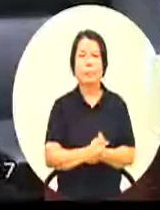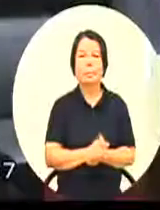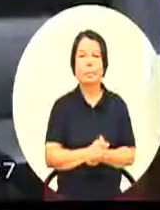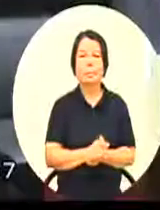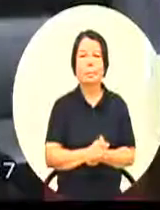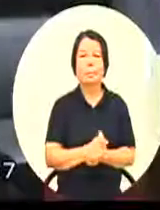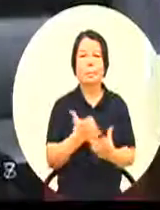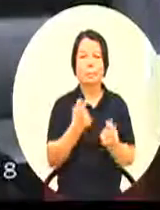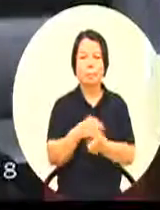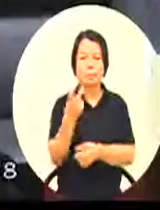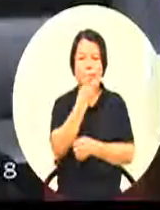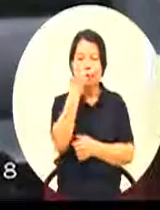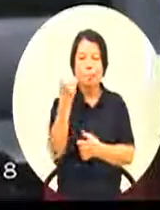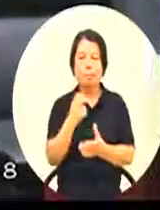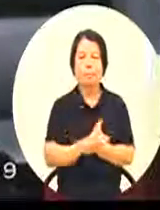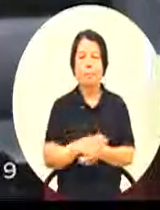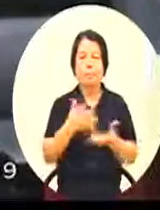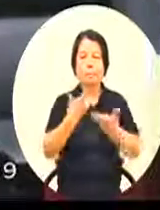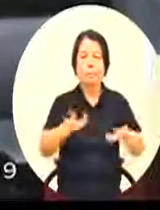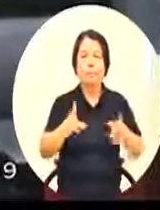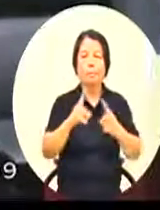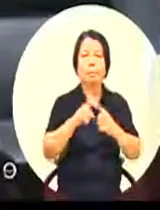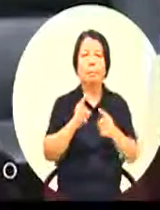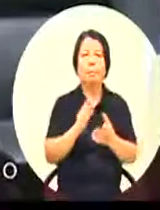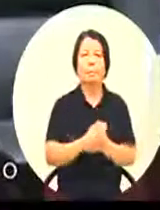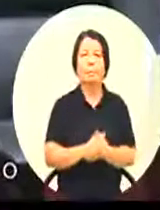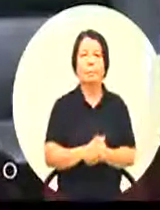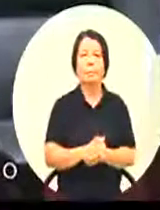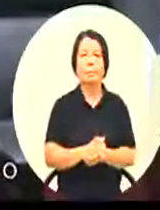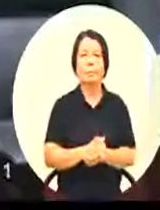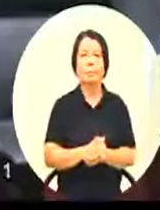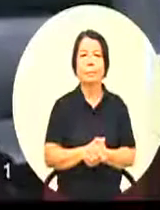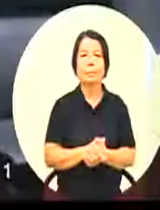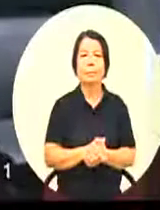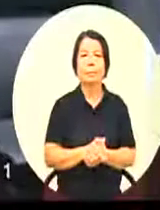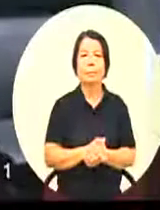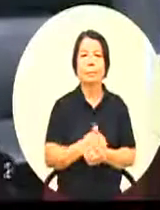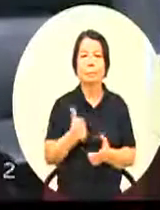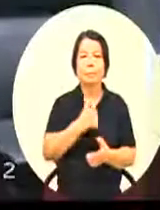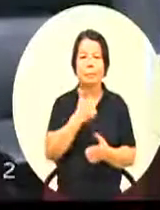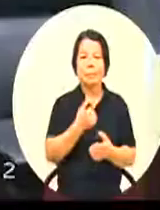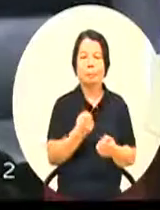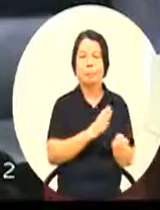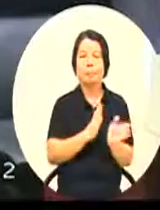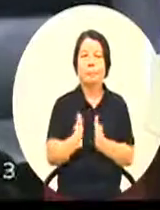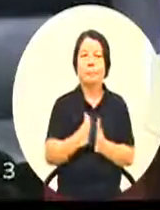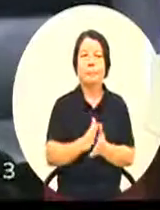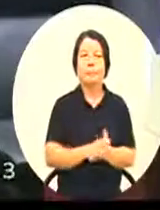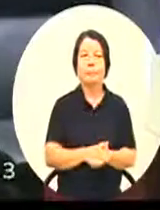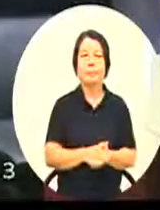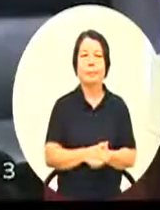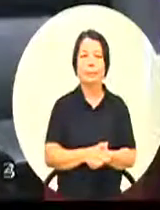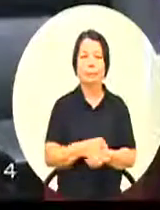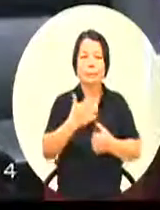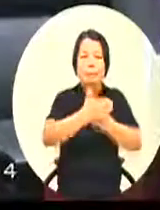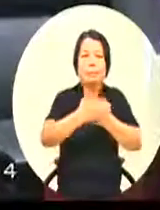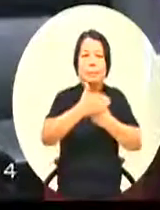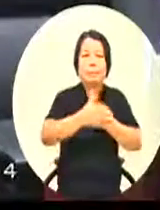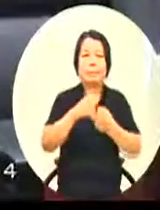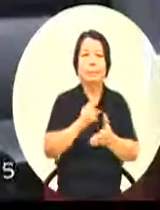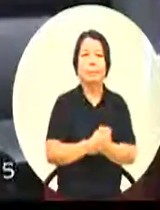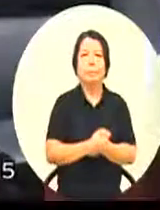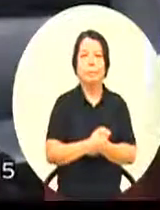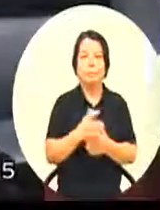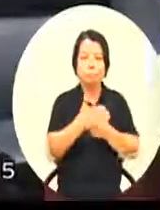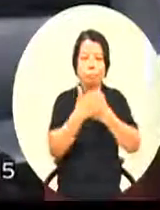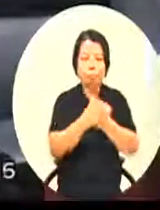是发现说，真的很多的人哈，他都的，我们真的我们没有办法好好的保护我们的下一